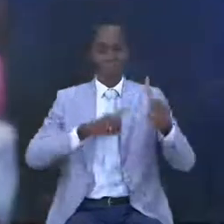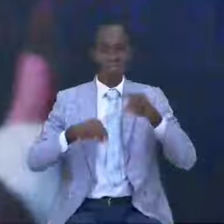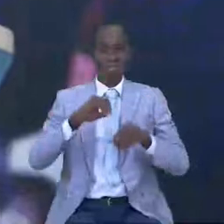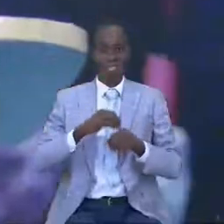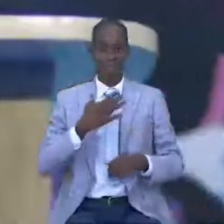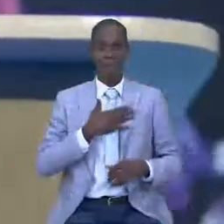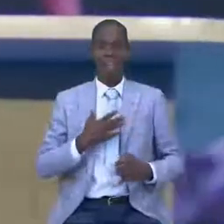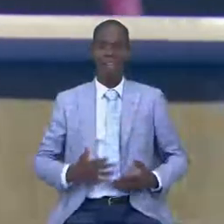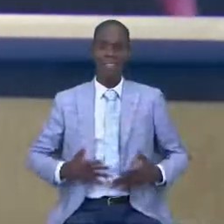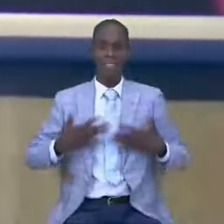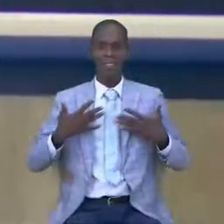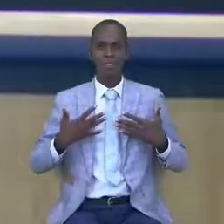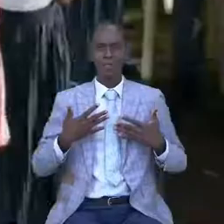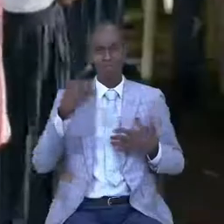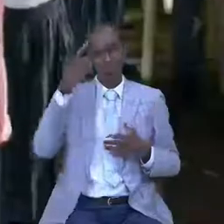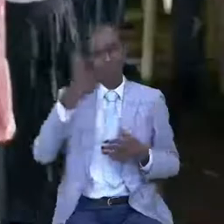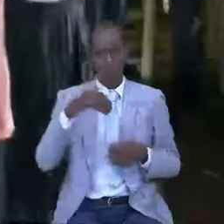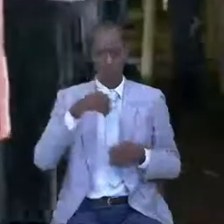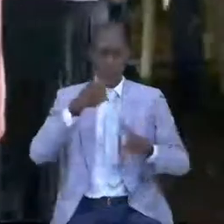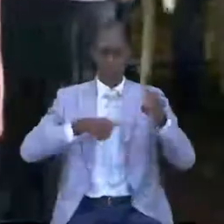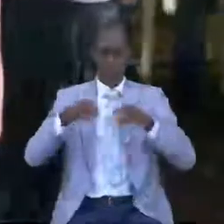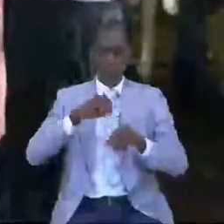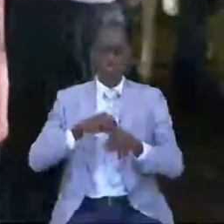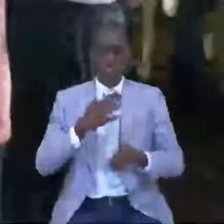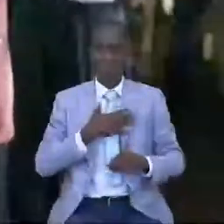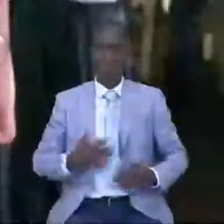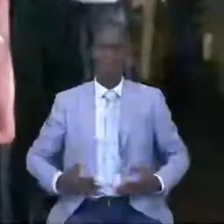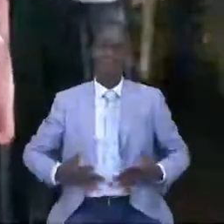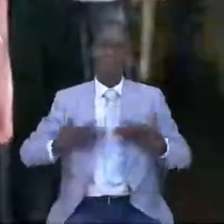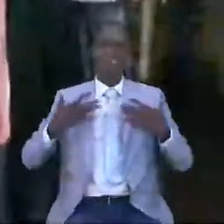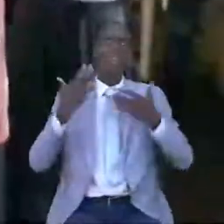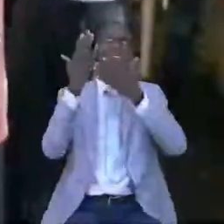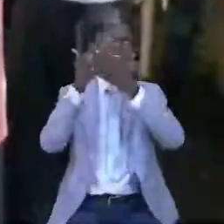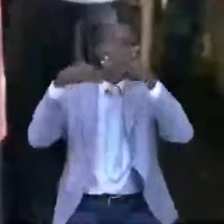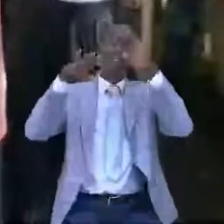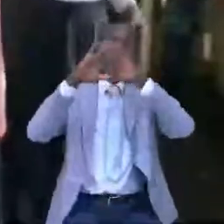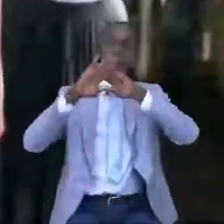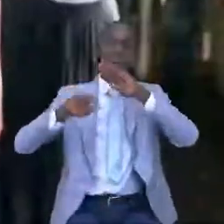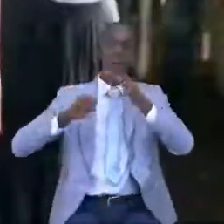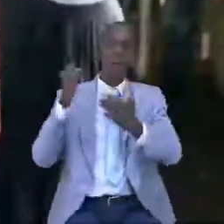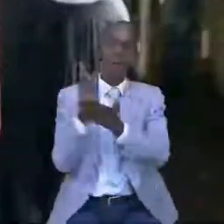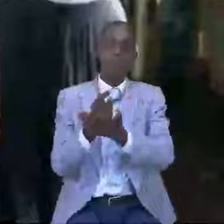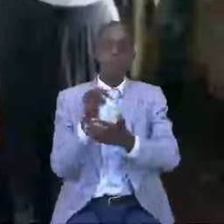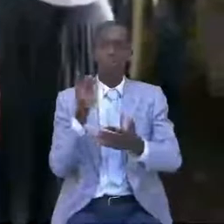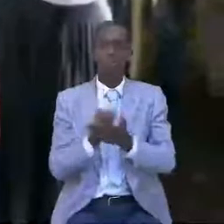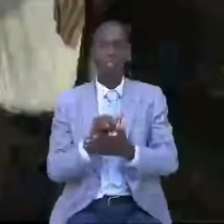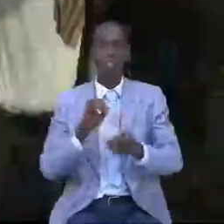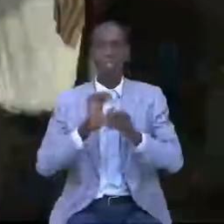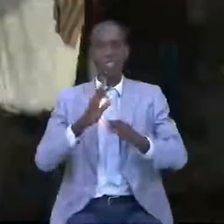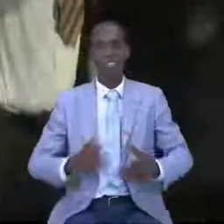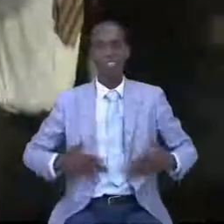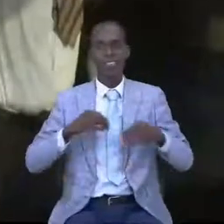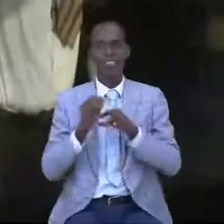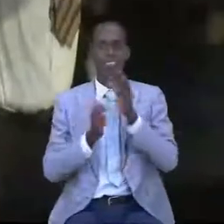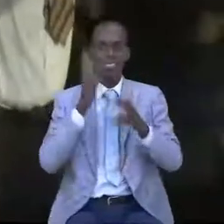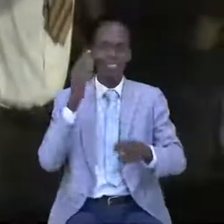tout est possible dans ma vie. Où êtes-vous dans ma vie?